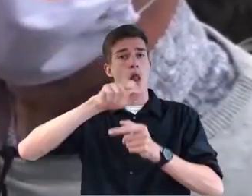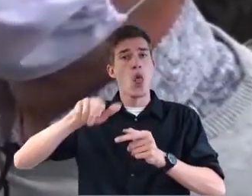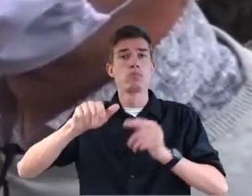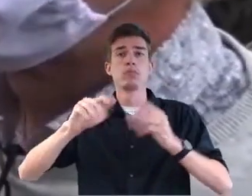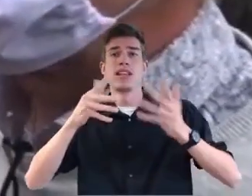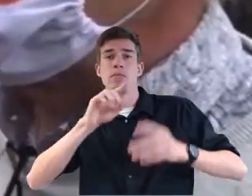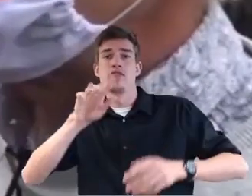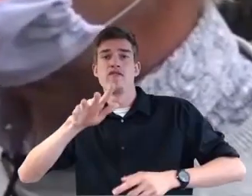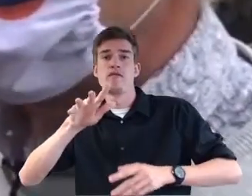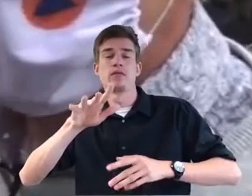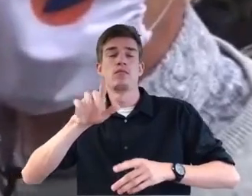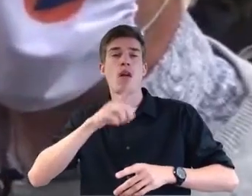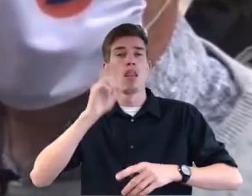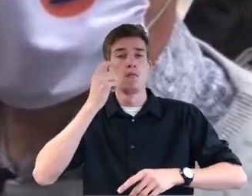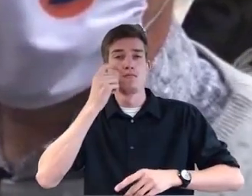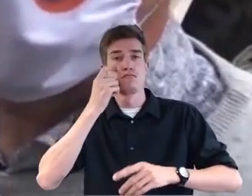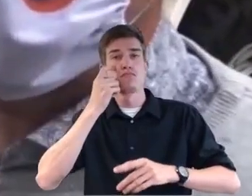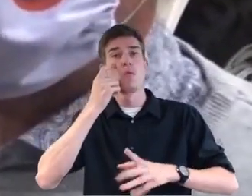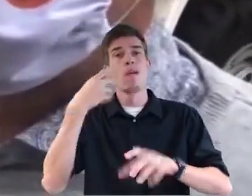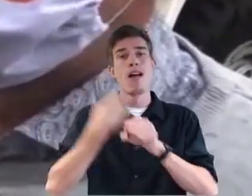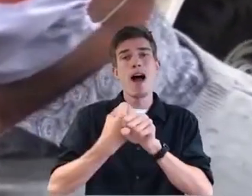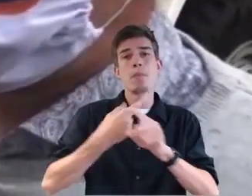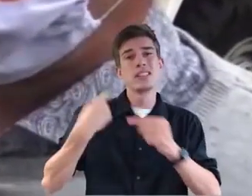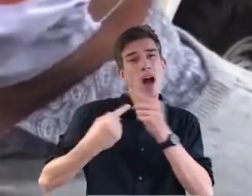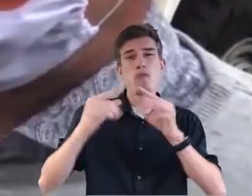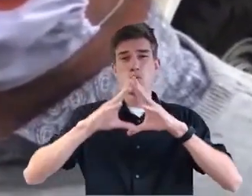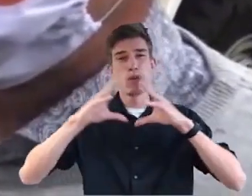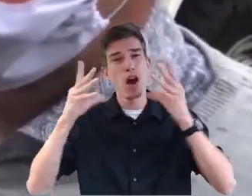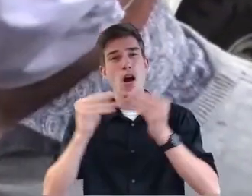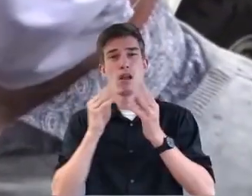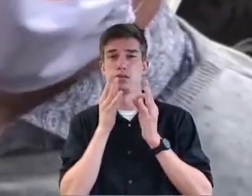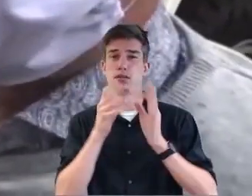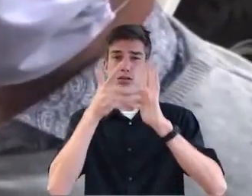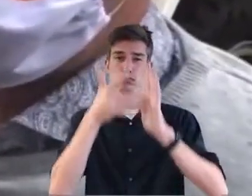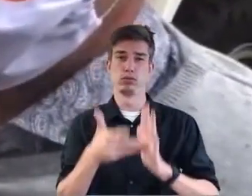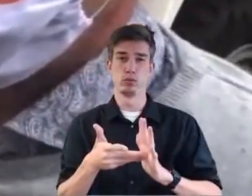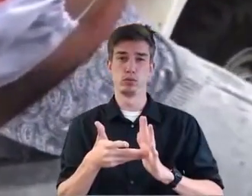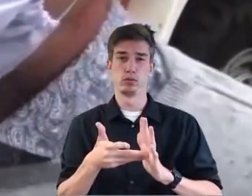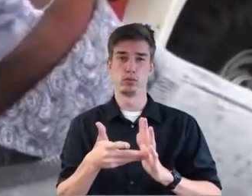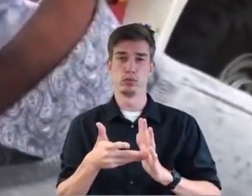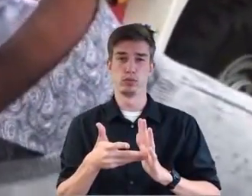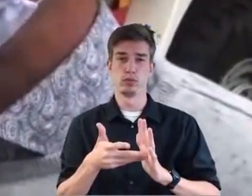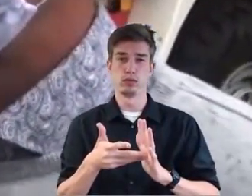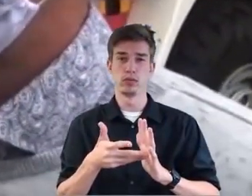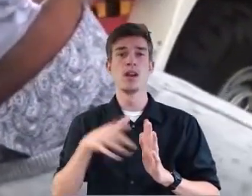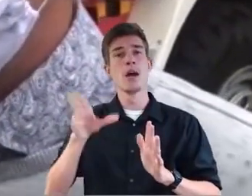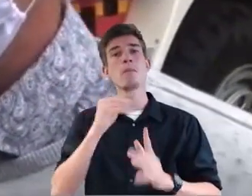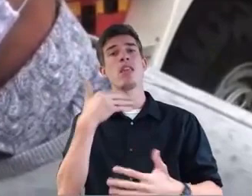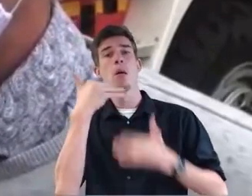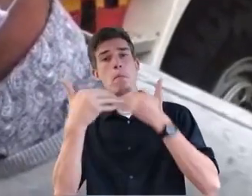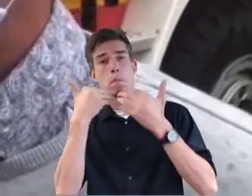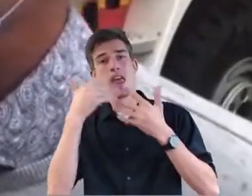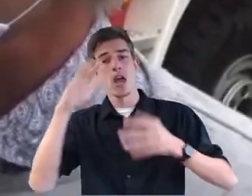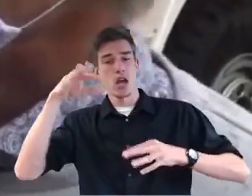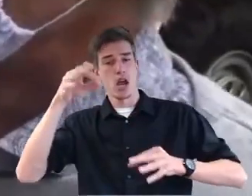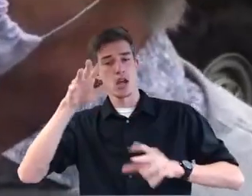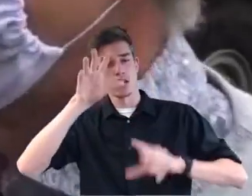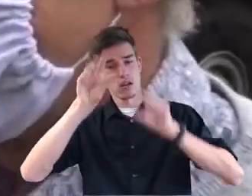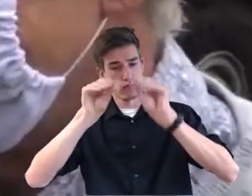14-tägigen Erprobung, wo wir sämtliche Arbeitsabläufe am Fahrzeug durchspielen. Es gibt einen Erprobungsbericht, der hoffentlich dünn